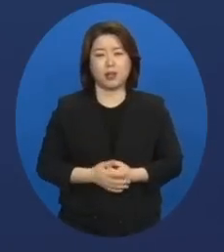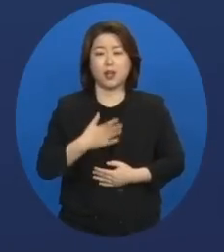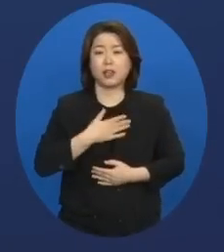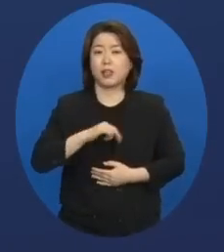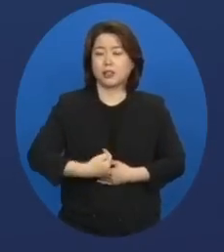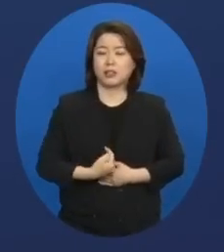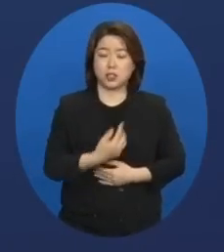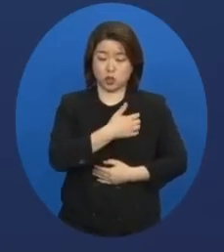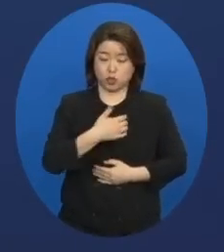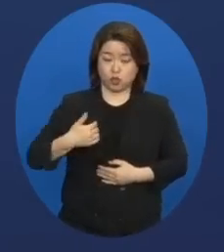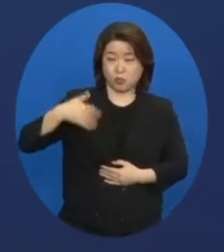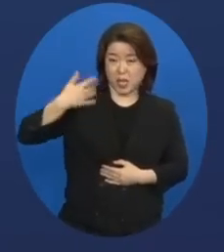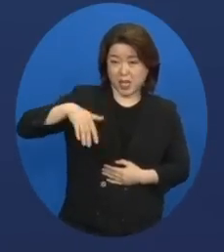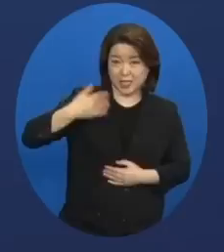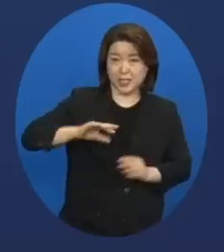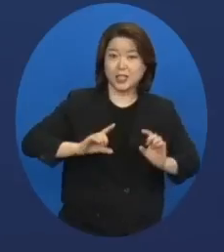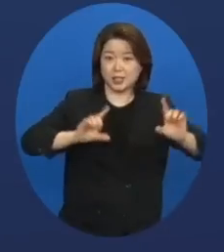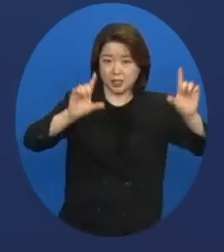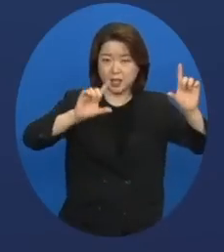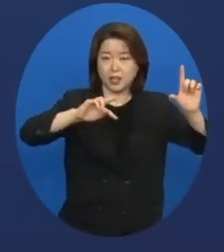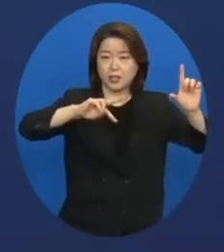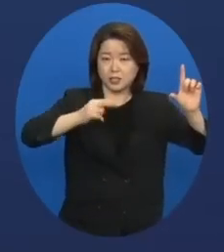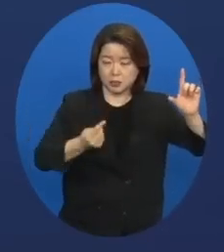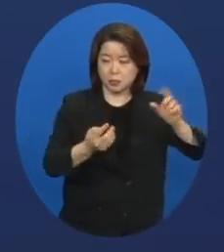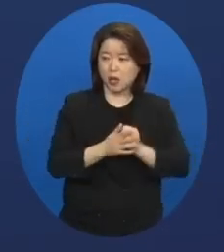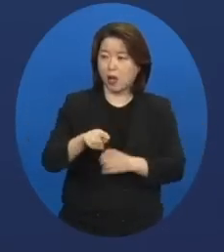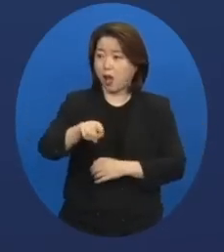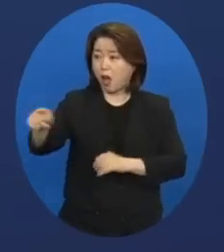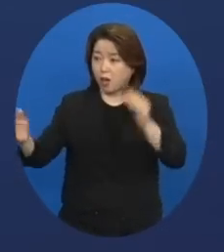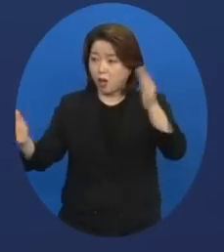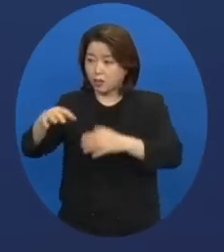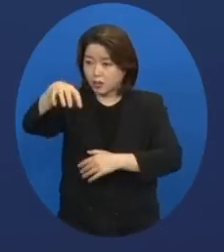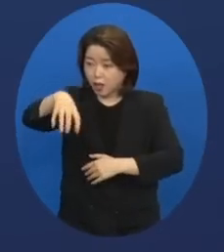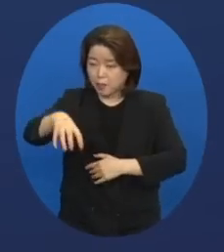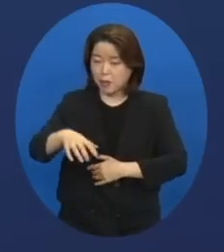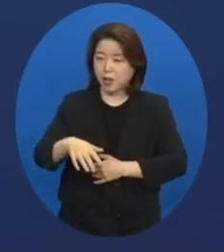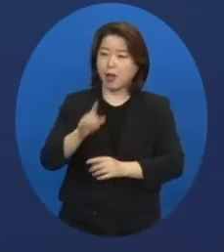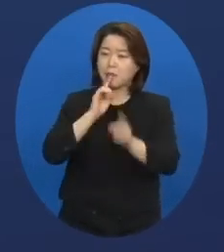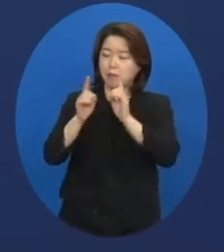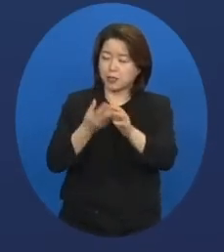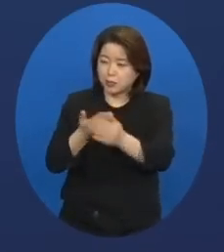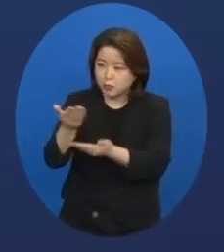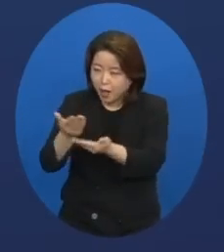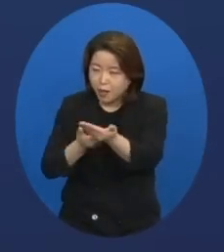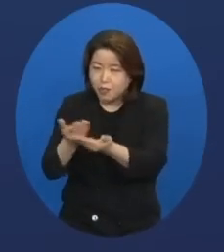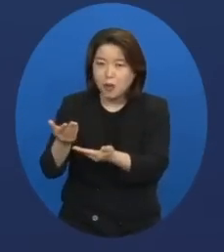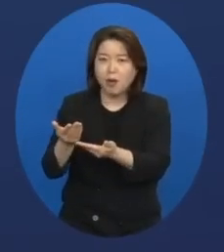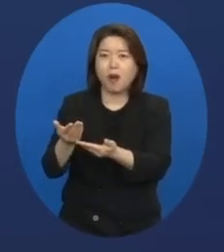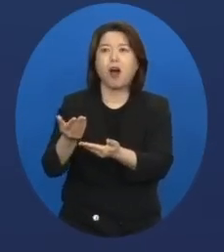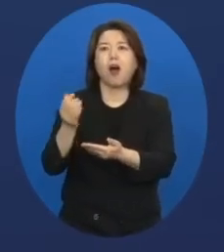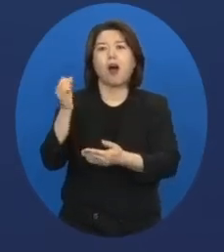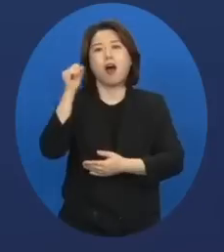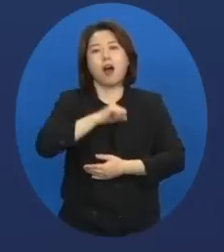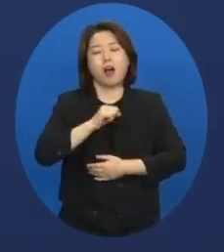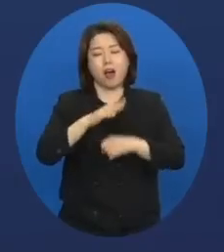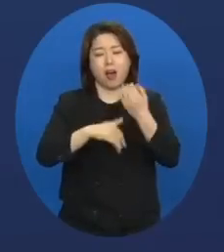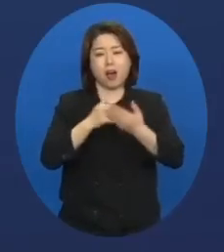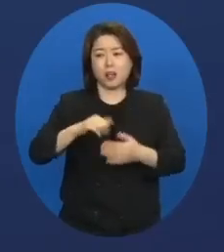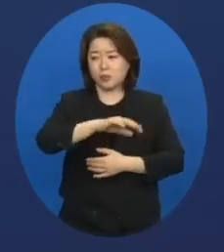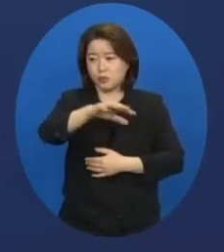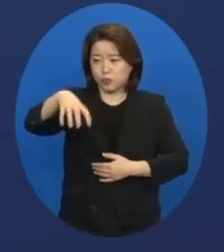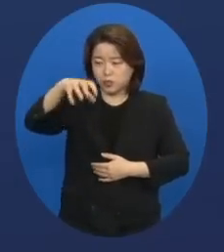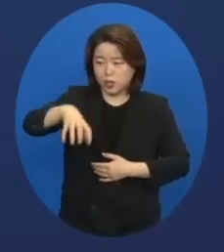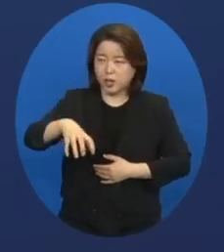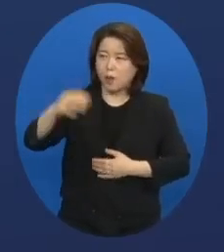자신이 충만하지 못한 날에도 그들 앞에만 서서 말씀을 나누면 하나님이 우리 가운데 확